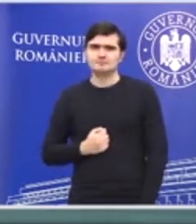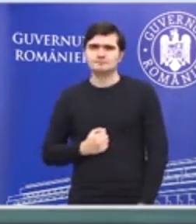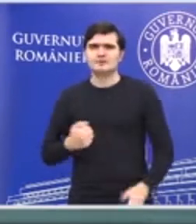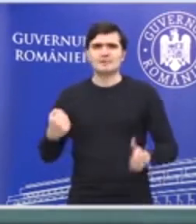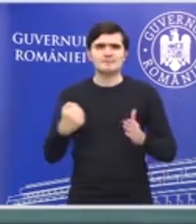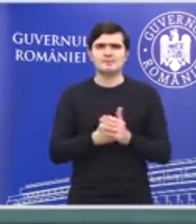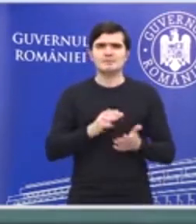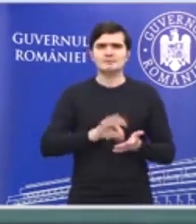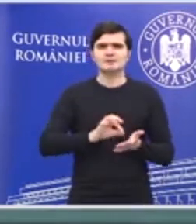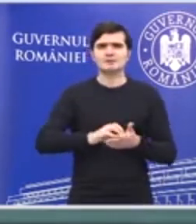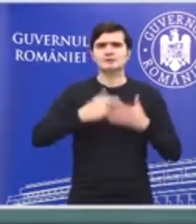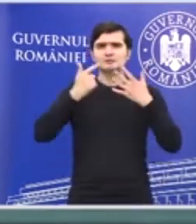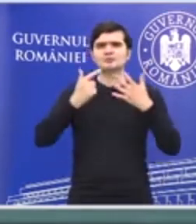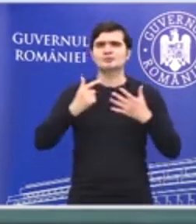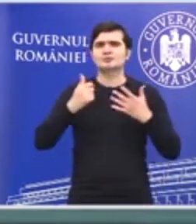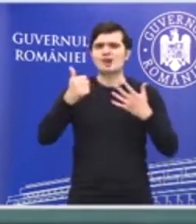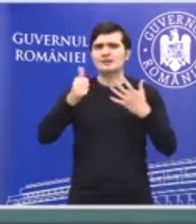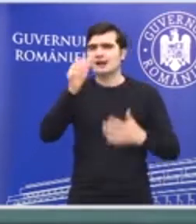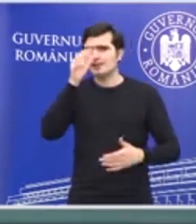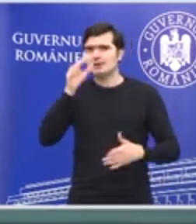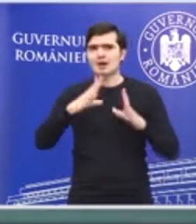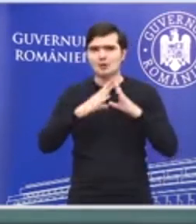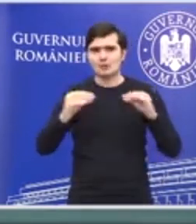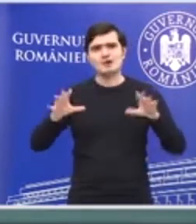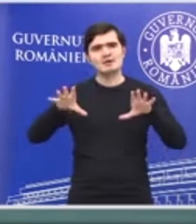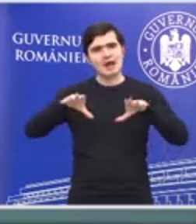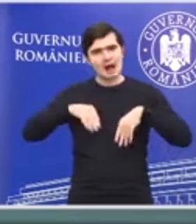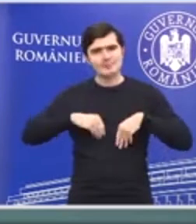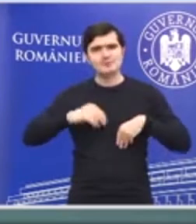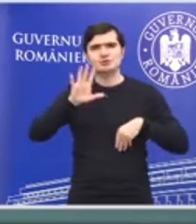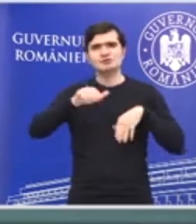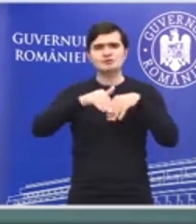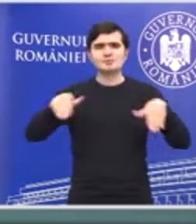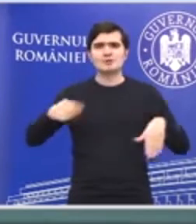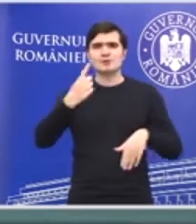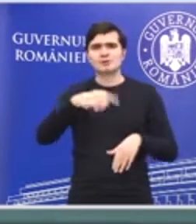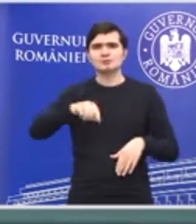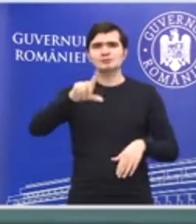până pe data de 6 aprilie în România au fost recepționate